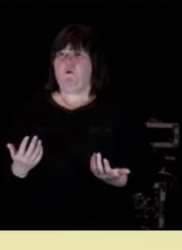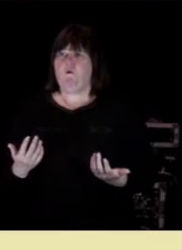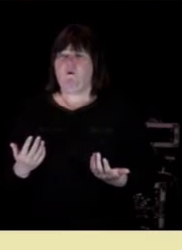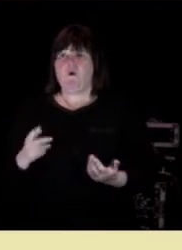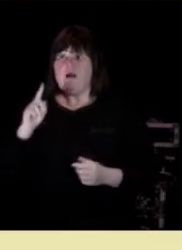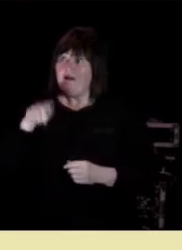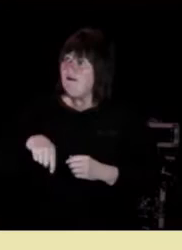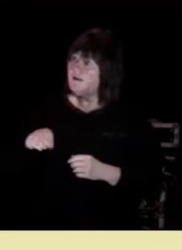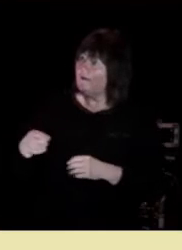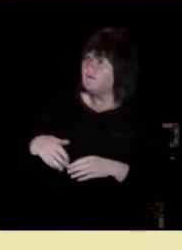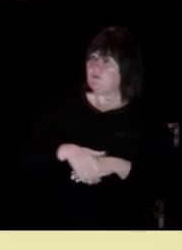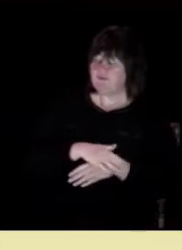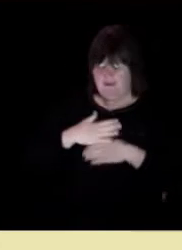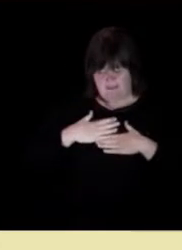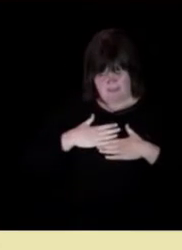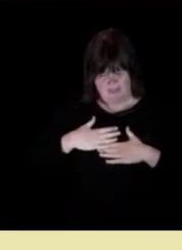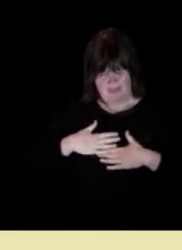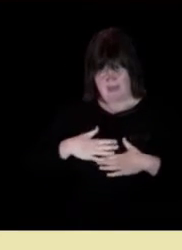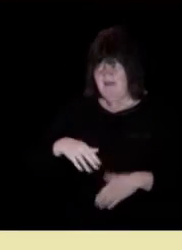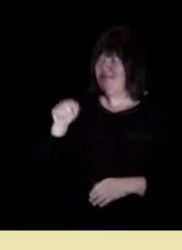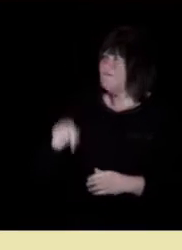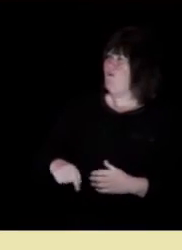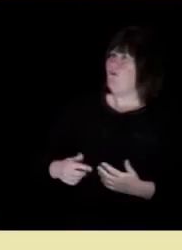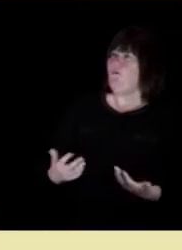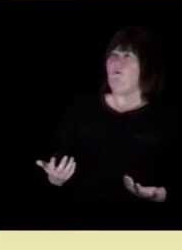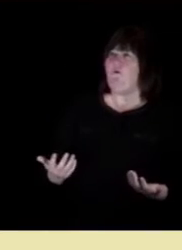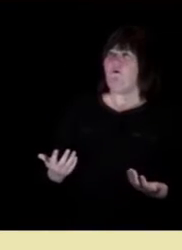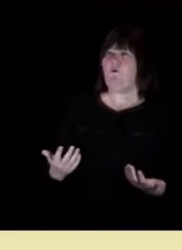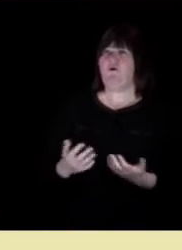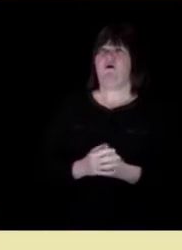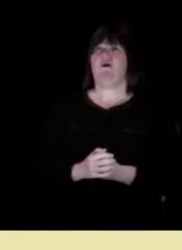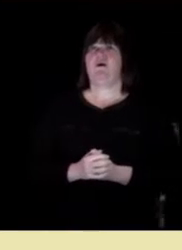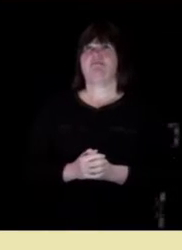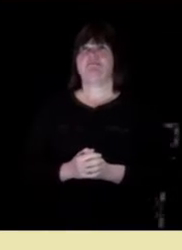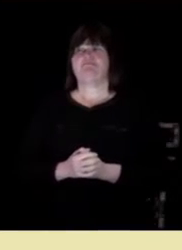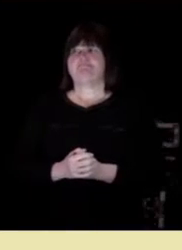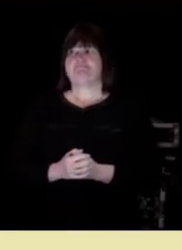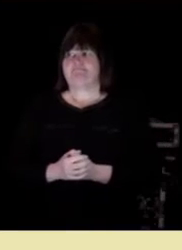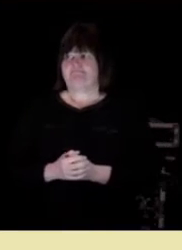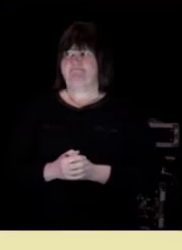Kan du känna efter nå?